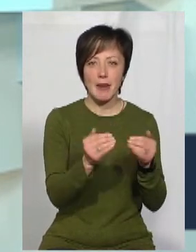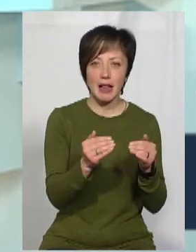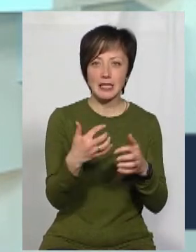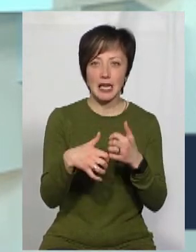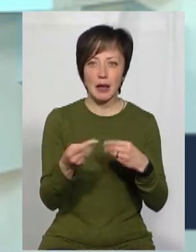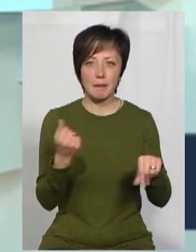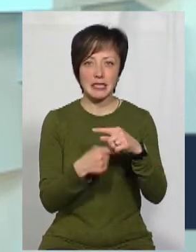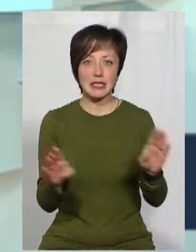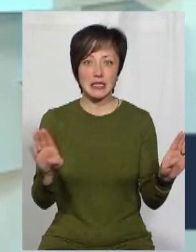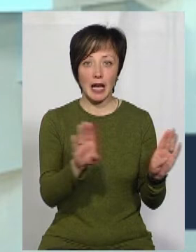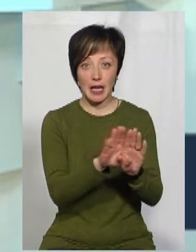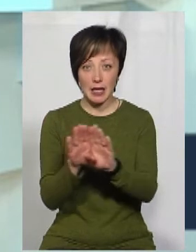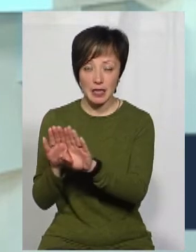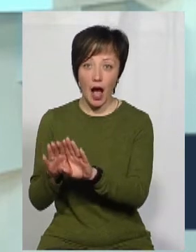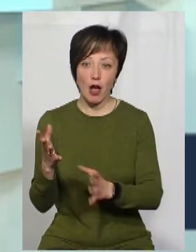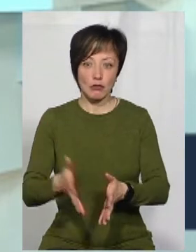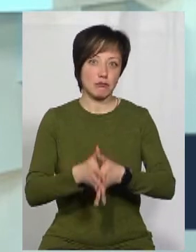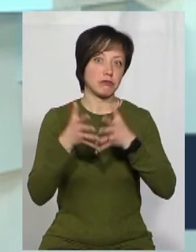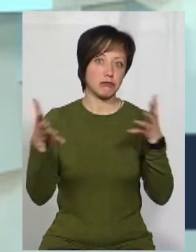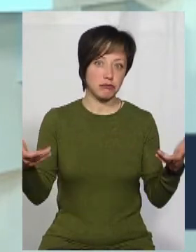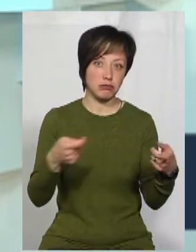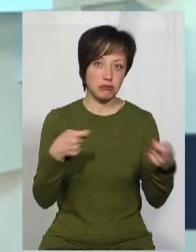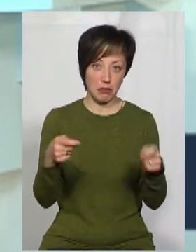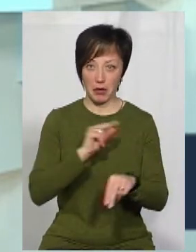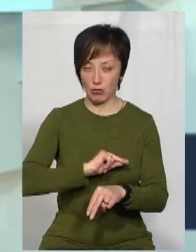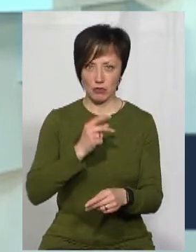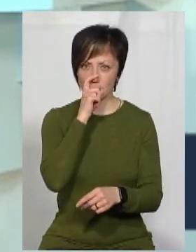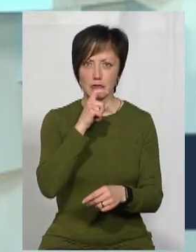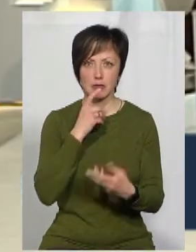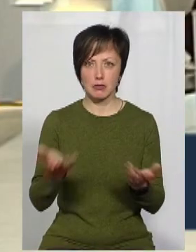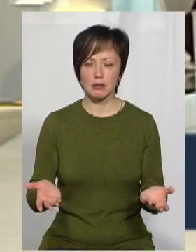закритий, а їхні гіпермаркети ще працюють. Так я кажу,